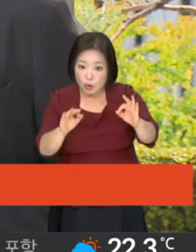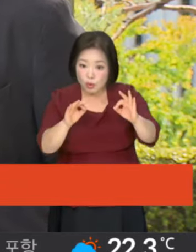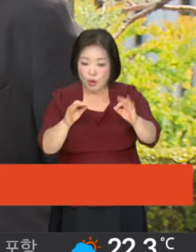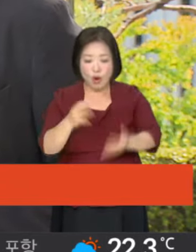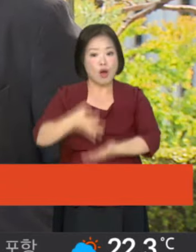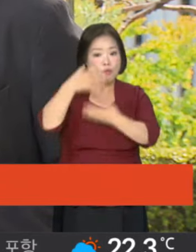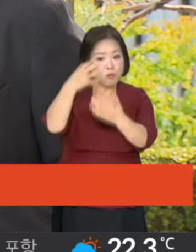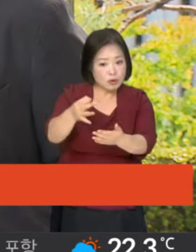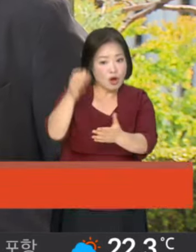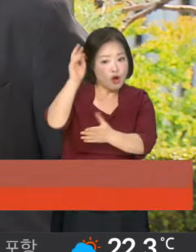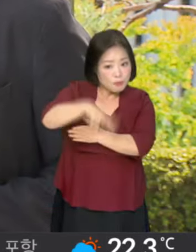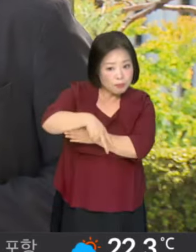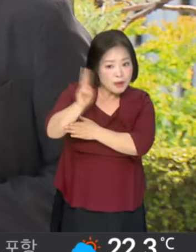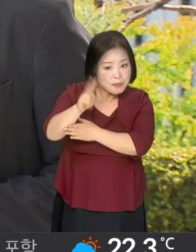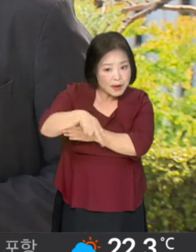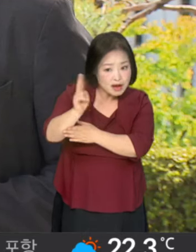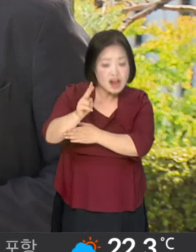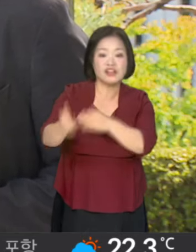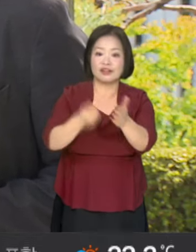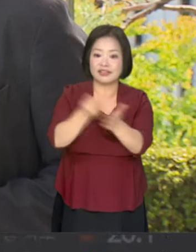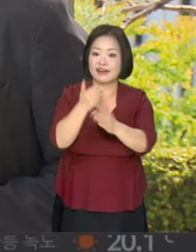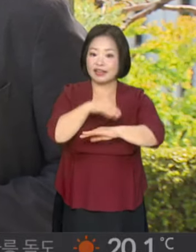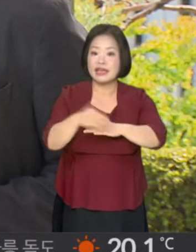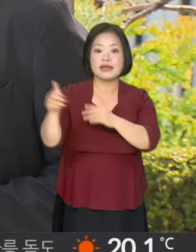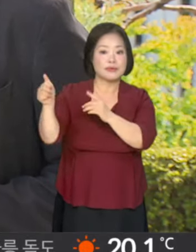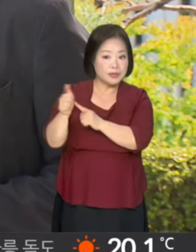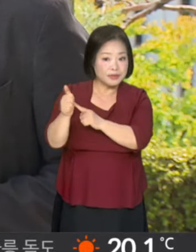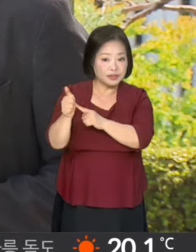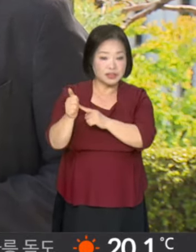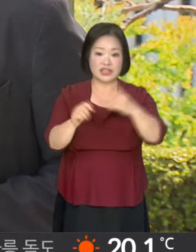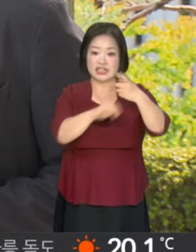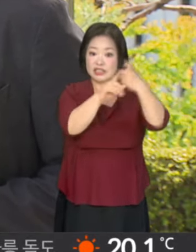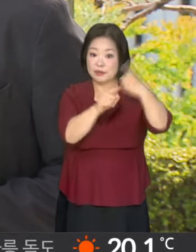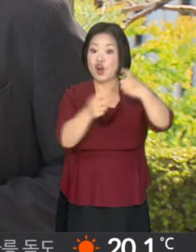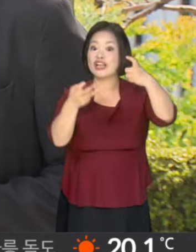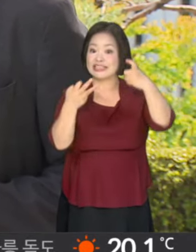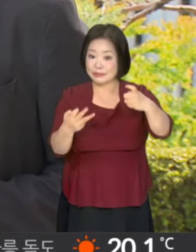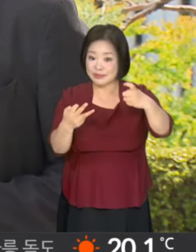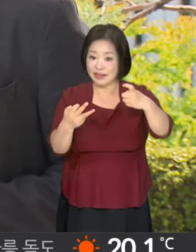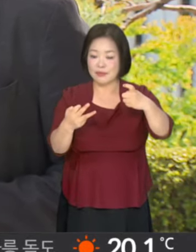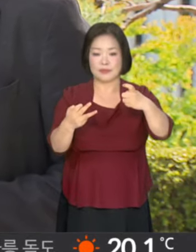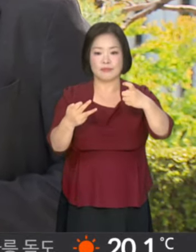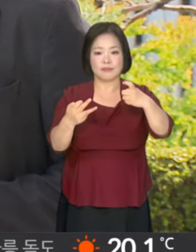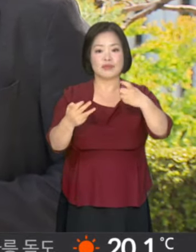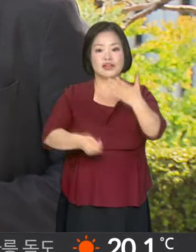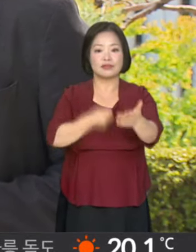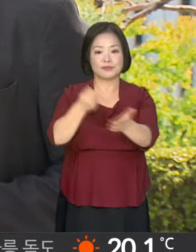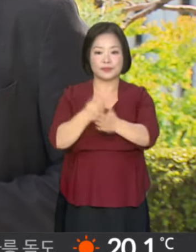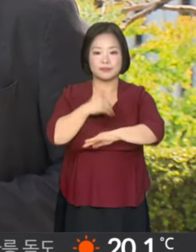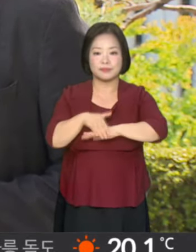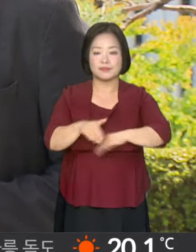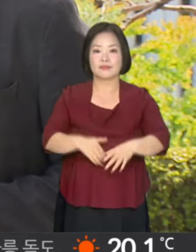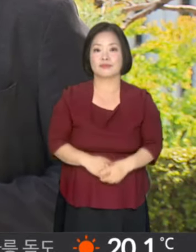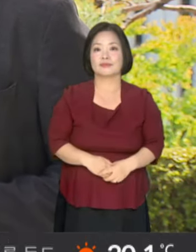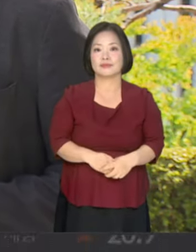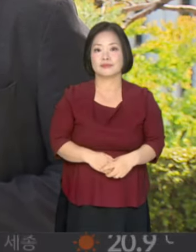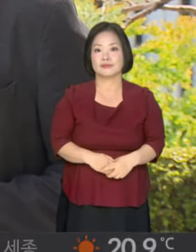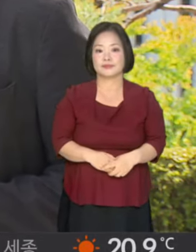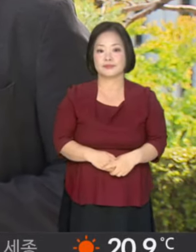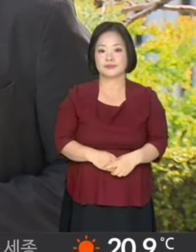여부를 검토하고 있습니다 김씨에 대한 일심 선고는 오는 11월 13일에 나올 예정입니다 합뉴스 t